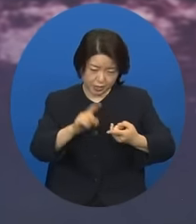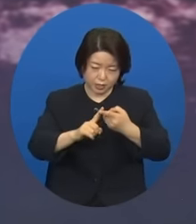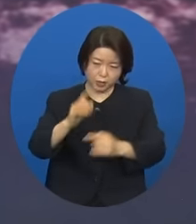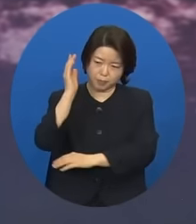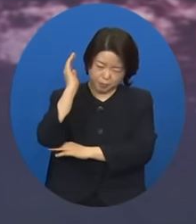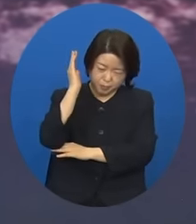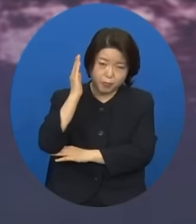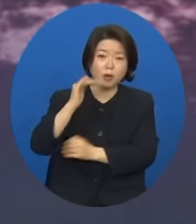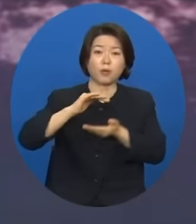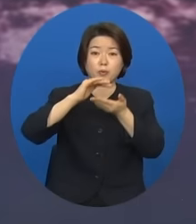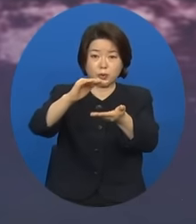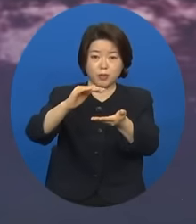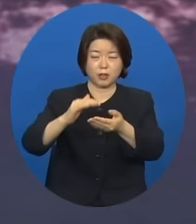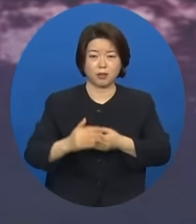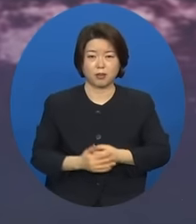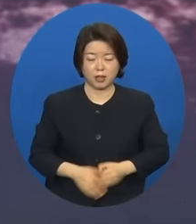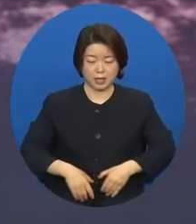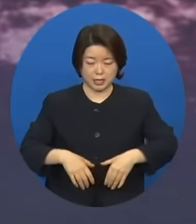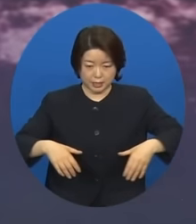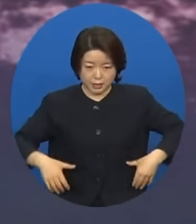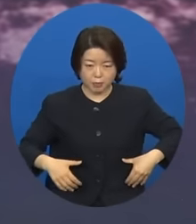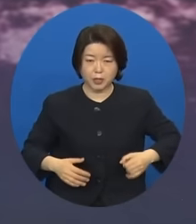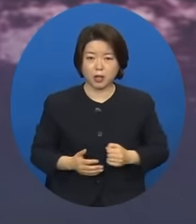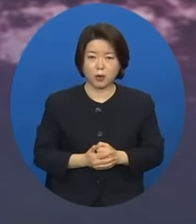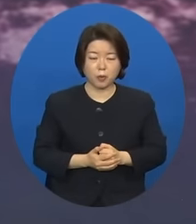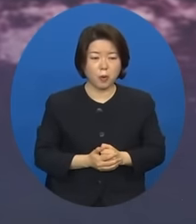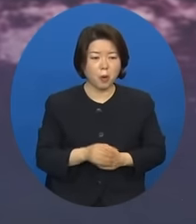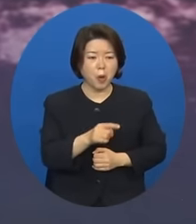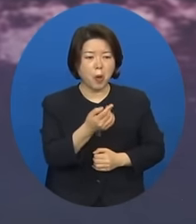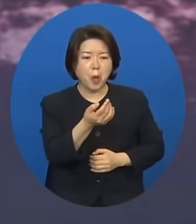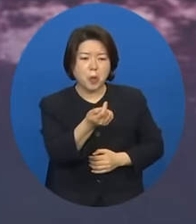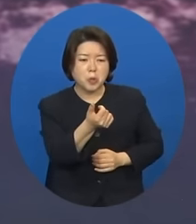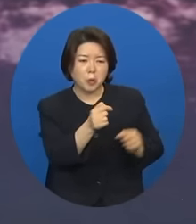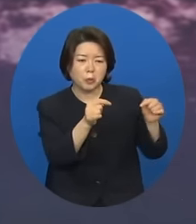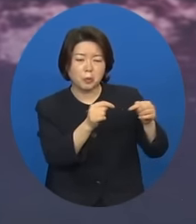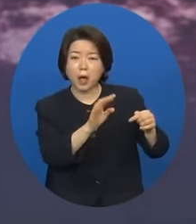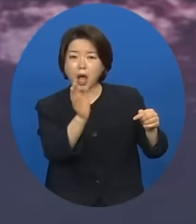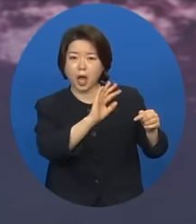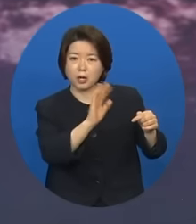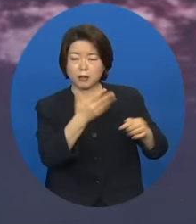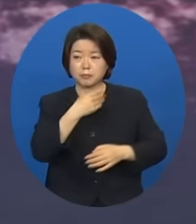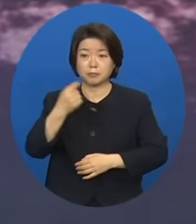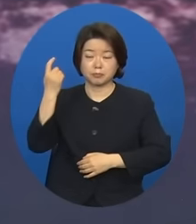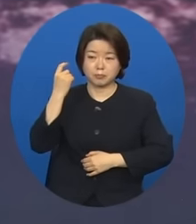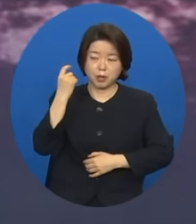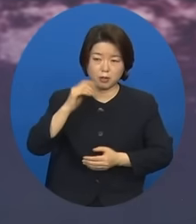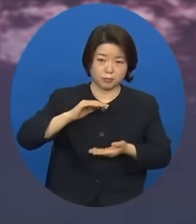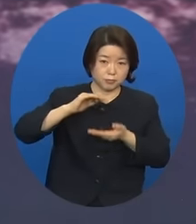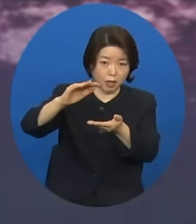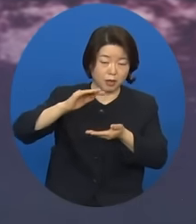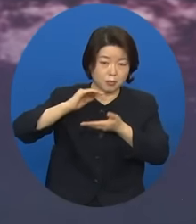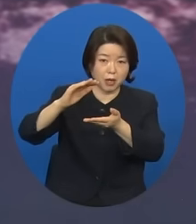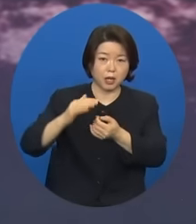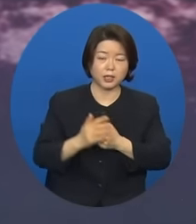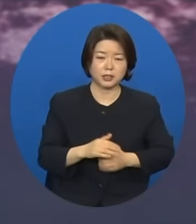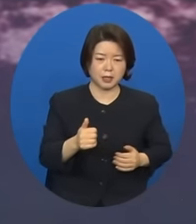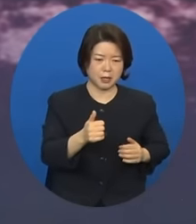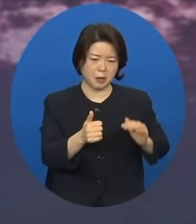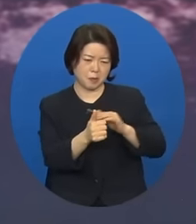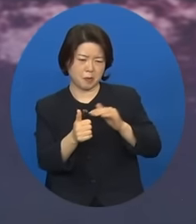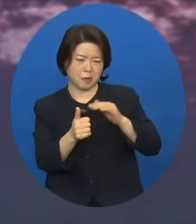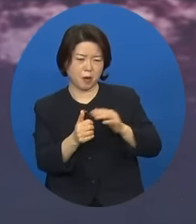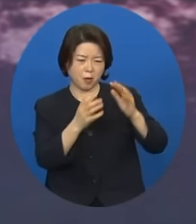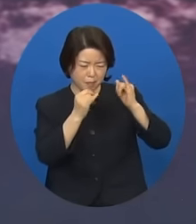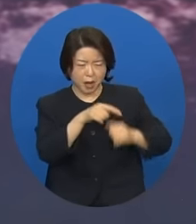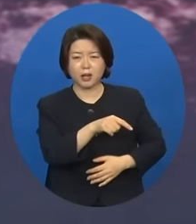하거든요 그가 담대하고 타협하지 않는 복음 메시지를 하니까요 그의 대적이 참 많았습니다 그를 공격한